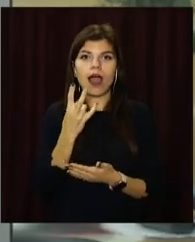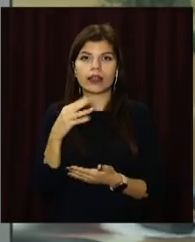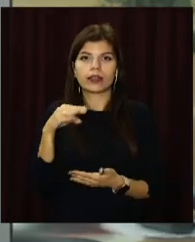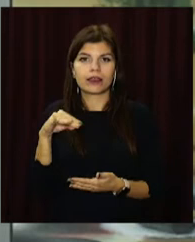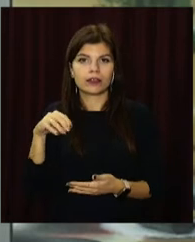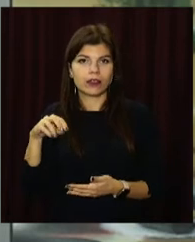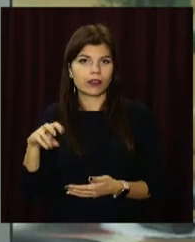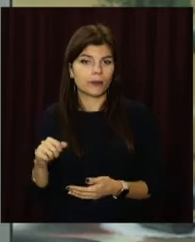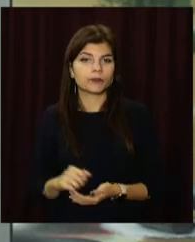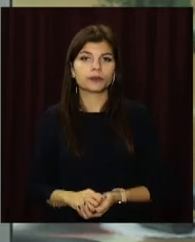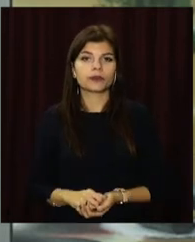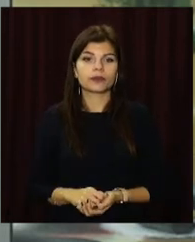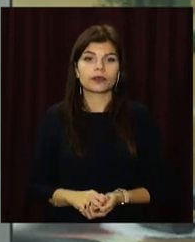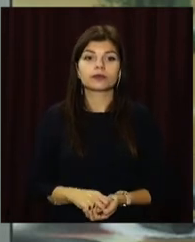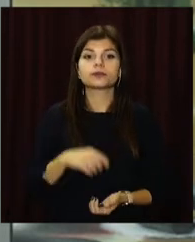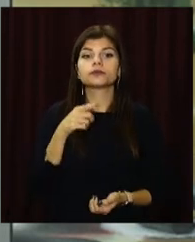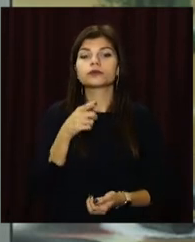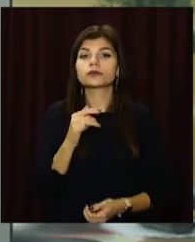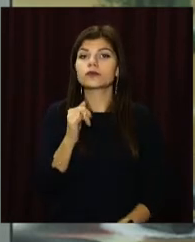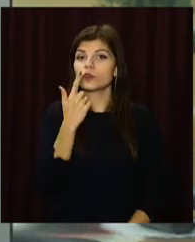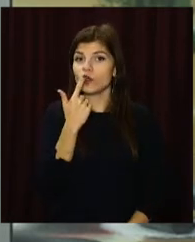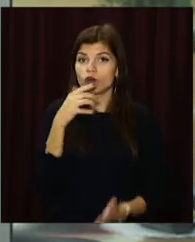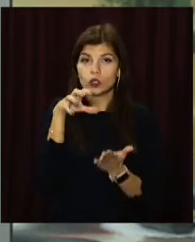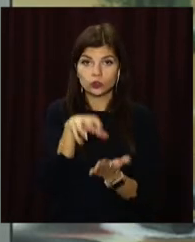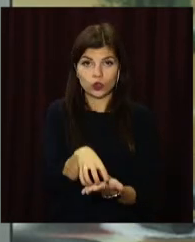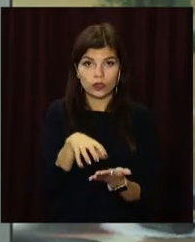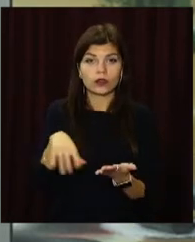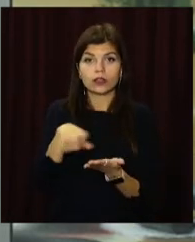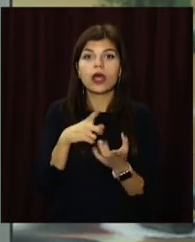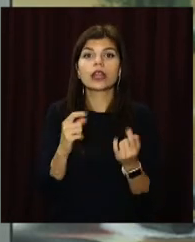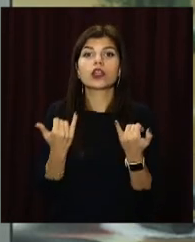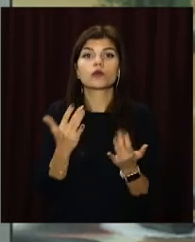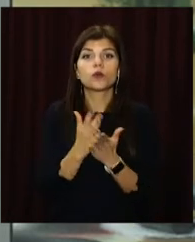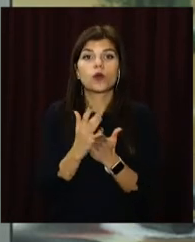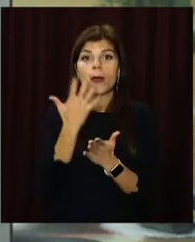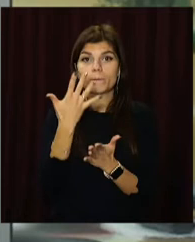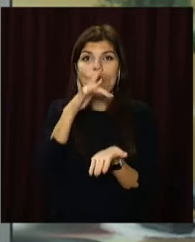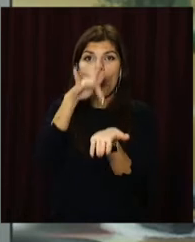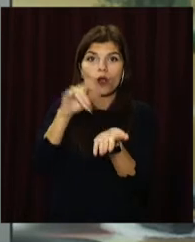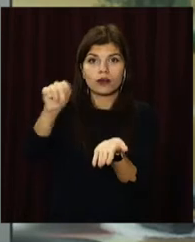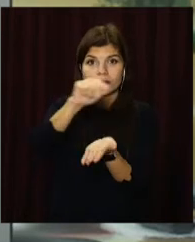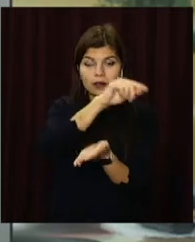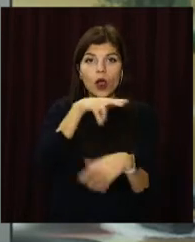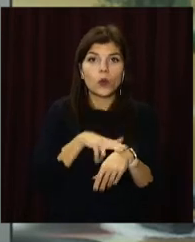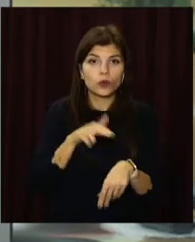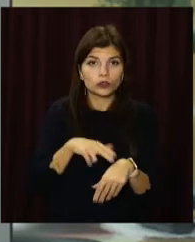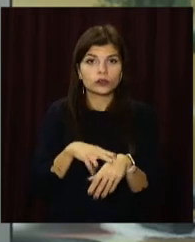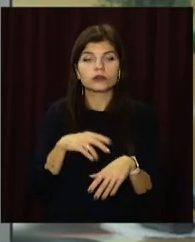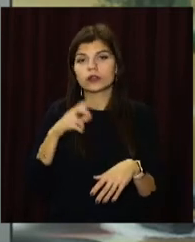Жорстокі обмеження, пильний контроль. У червоній зоні карантину, де нині перебувають 5 областей України,